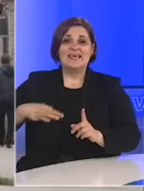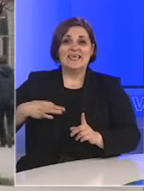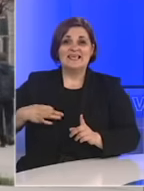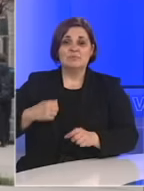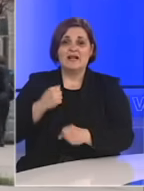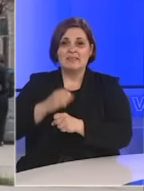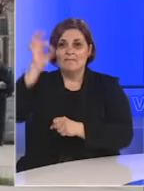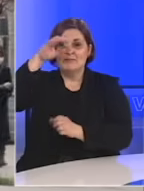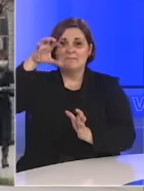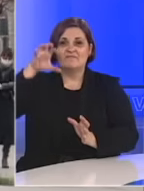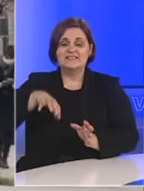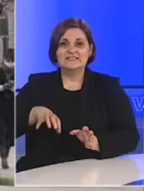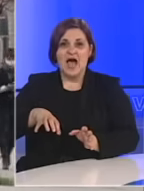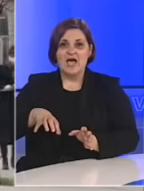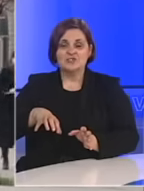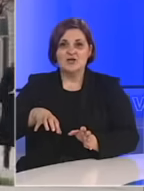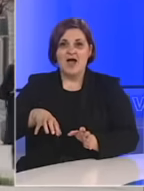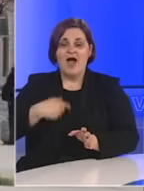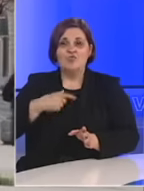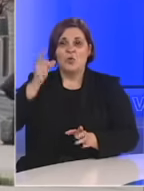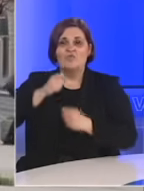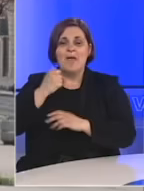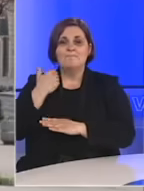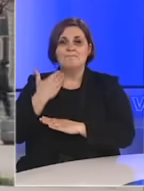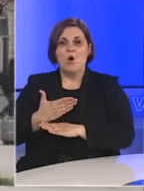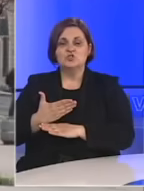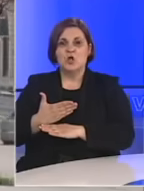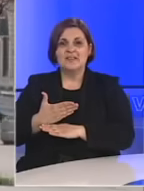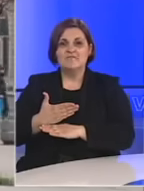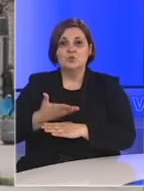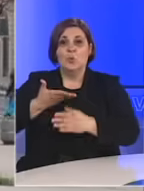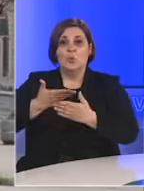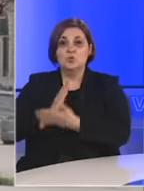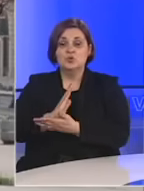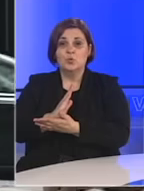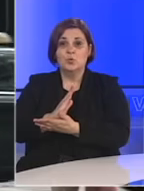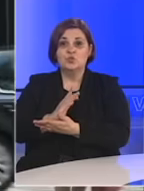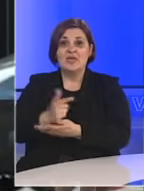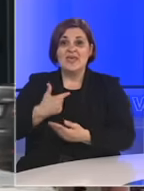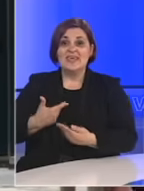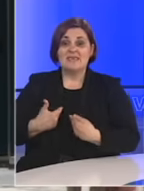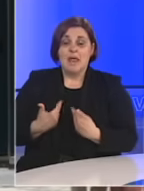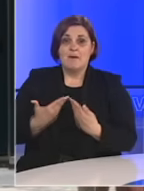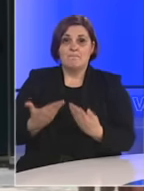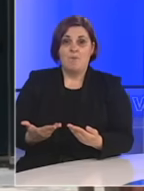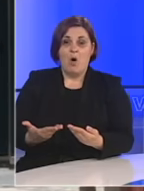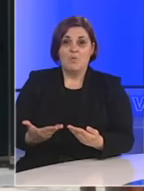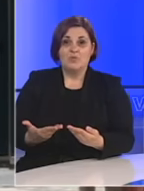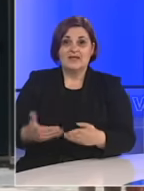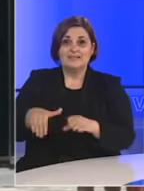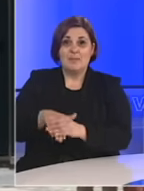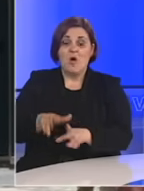obavljati pripravnički staž, dok uglavnom poslodavci to u slučaju da nam i ponude